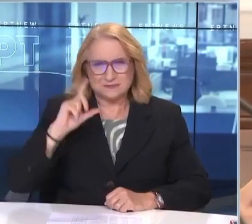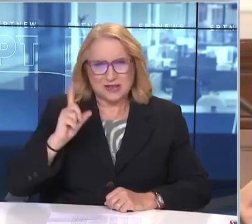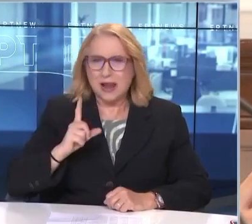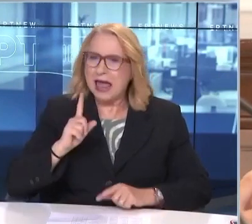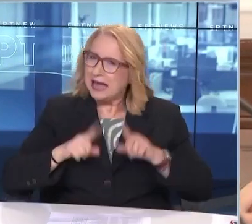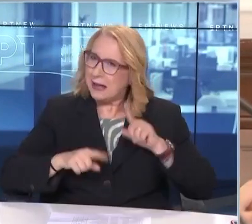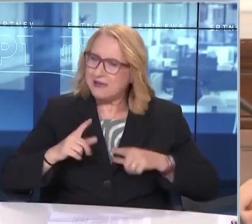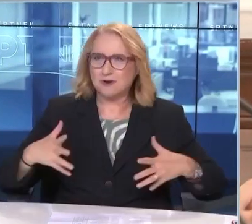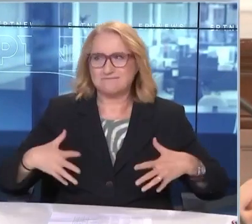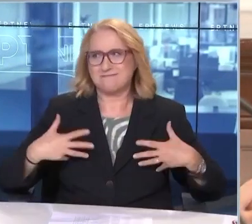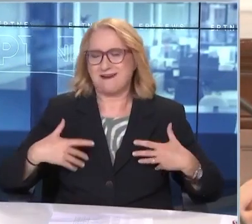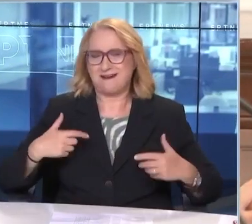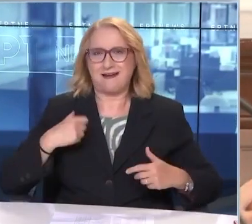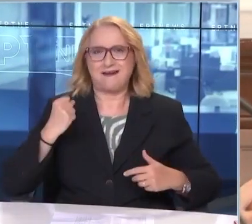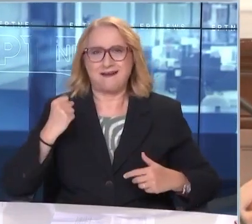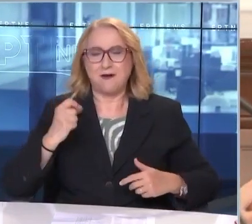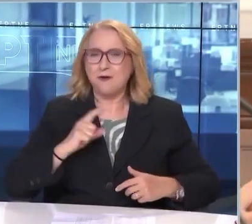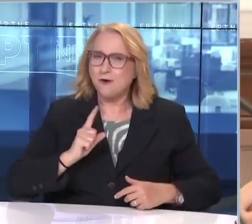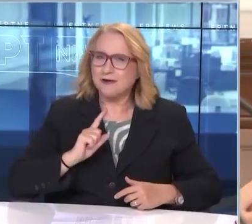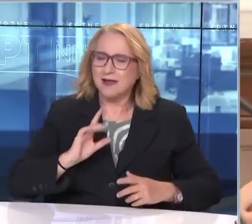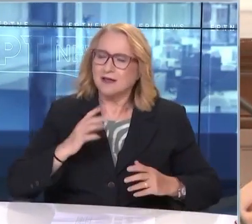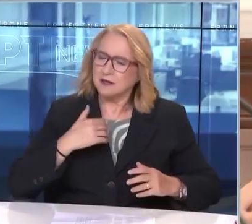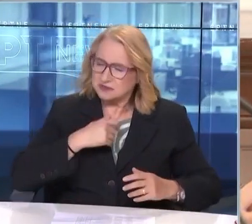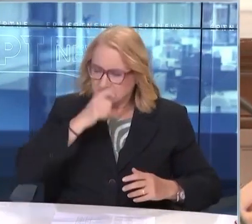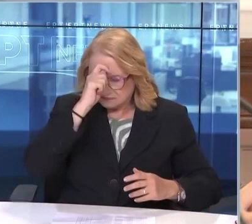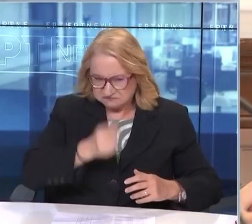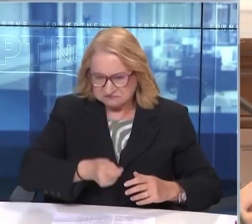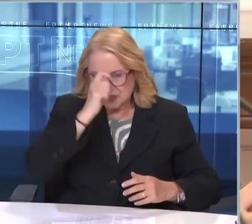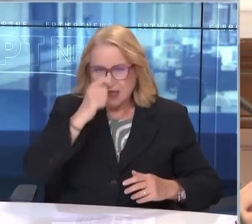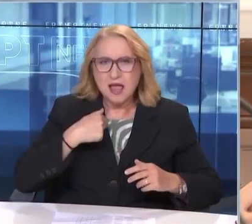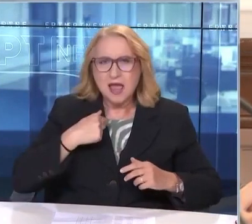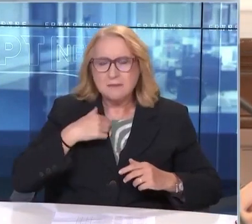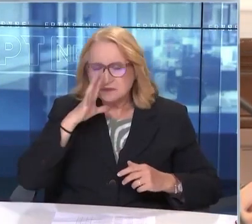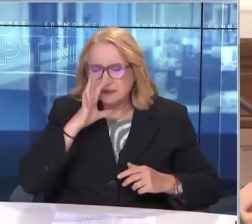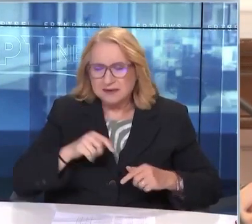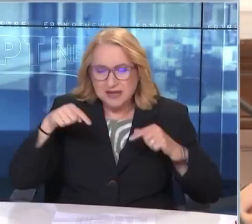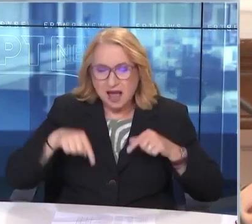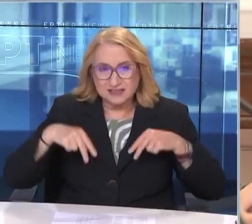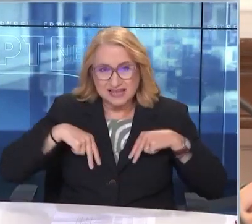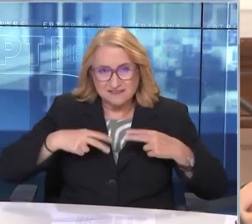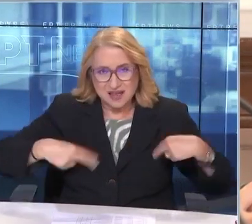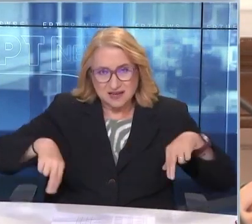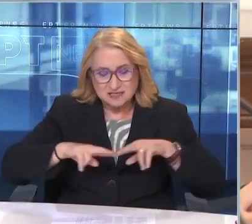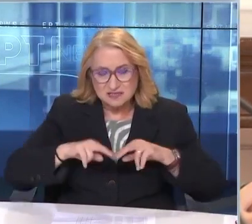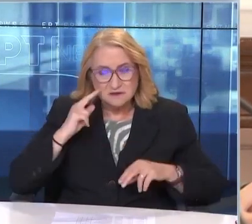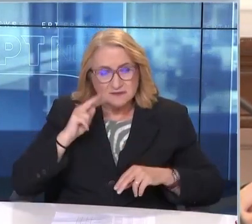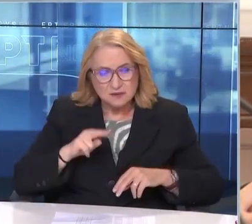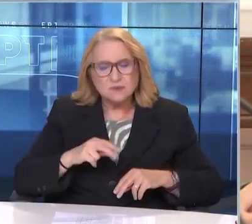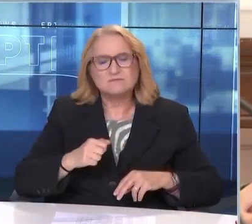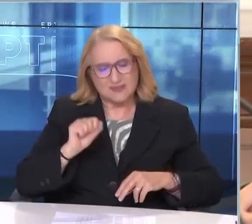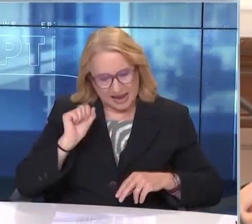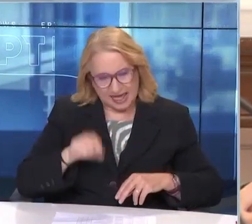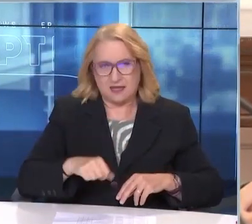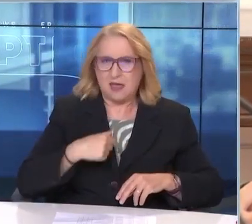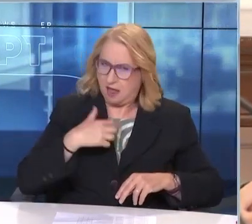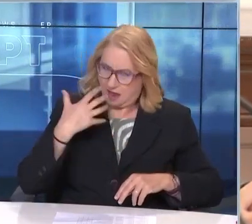αποδείξει ότι δεν φοβάται να βλέπει κατάματα τις αδυναμίες της και να τις ξεπερνά, γιατί νομίζω ότι είναι σαφές